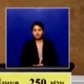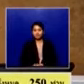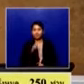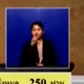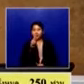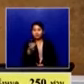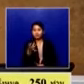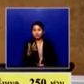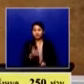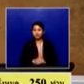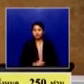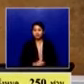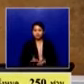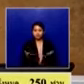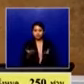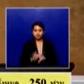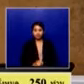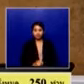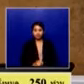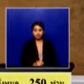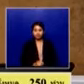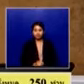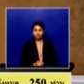ไงครับเชิญครับ